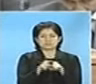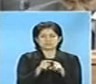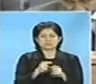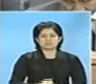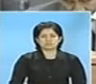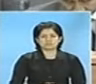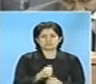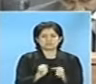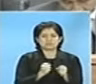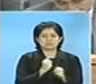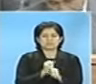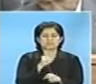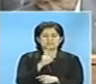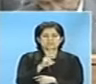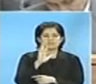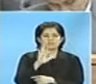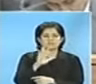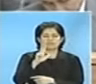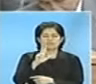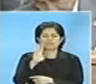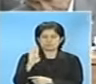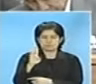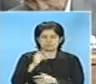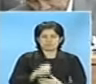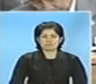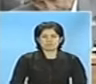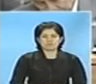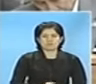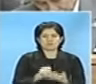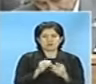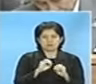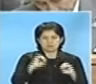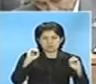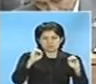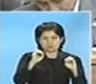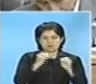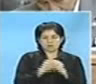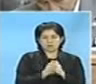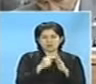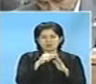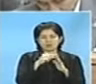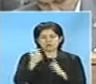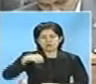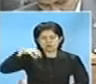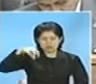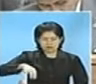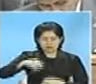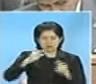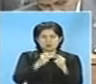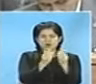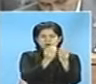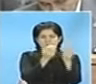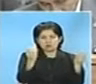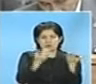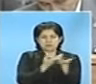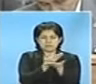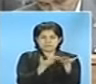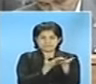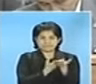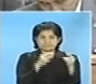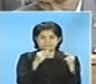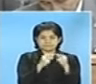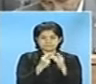ในปี2534นั้นมันยังไม่มีศาลรัฐธรรมนูญในการวินิจฉัยว่ากฎหมายใดขัดหรือ